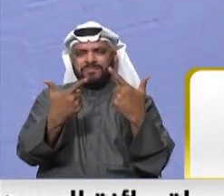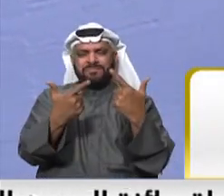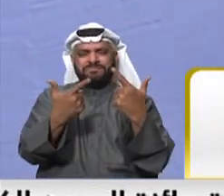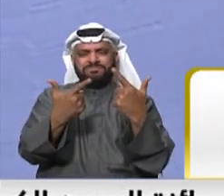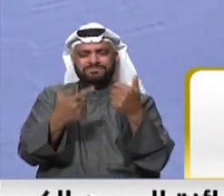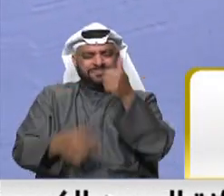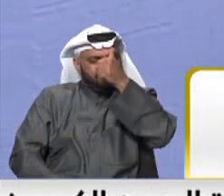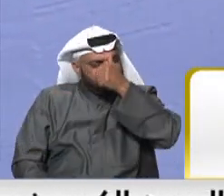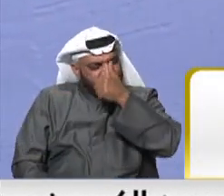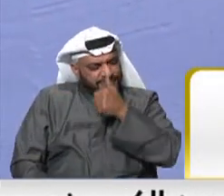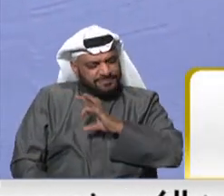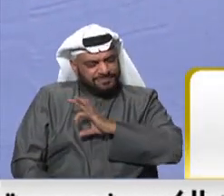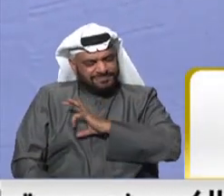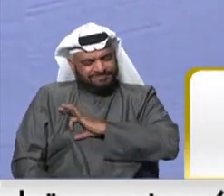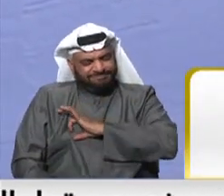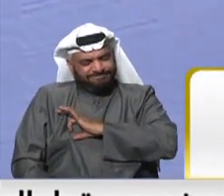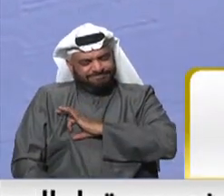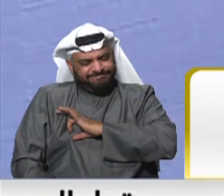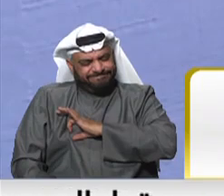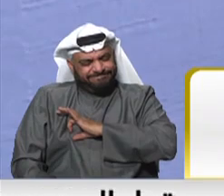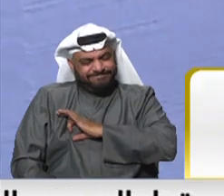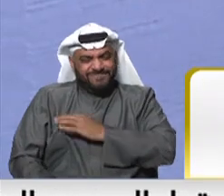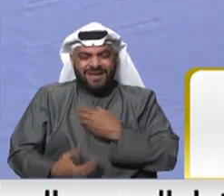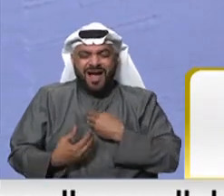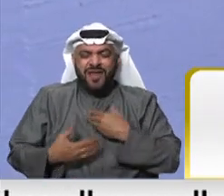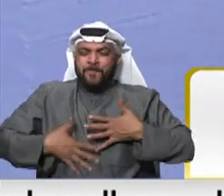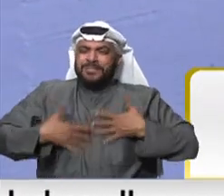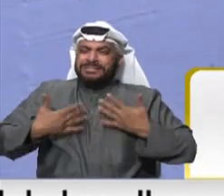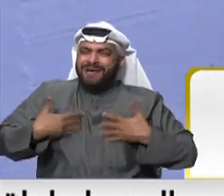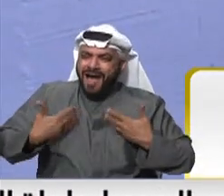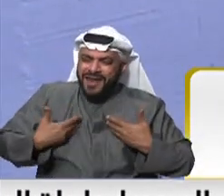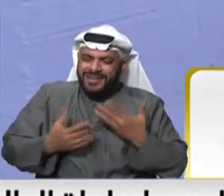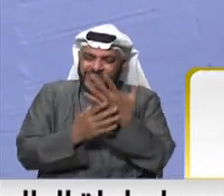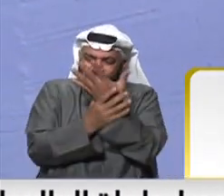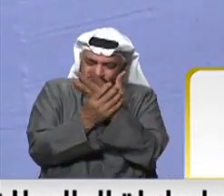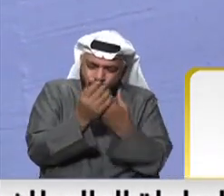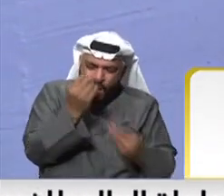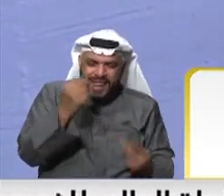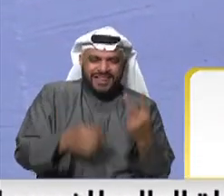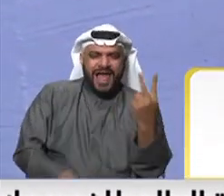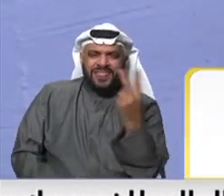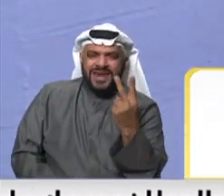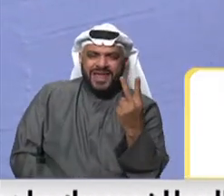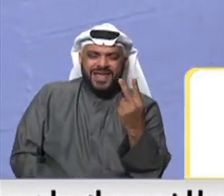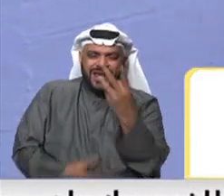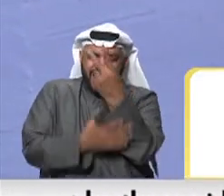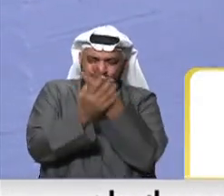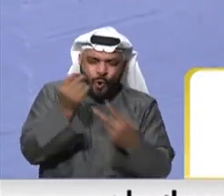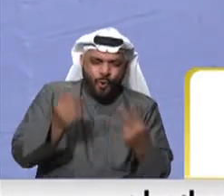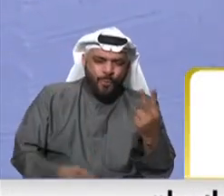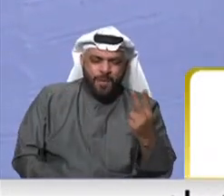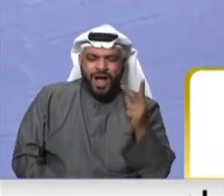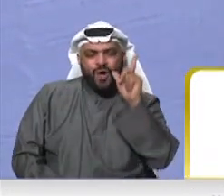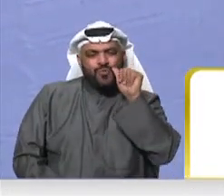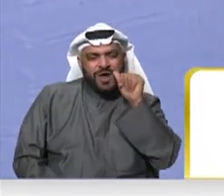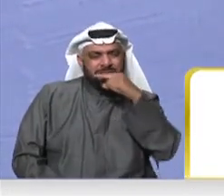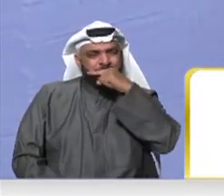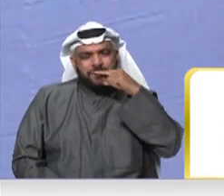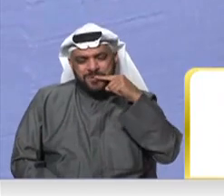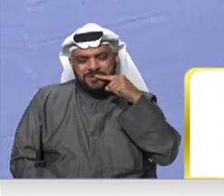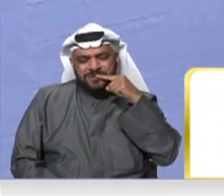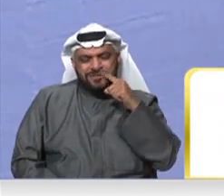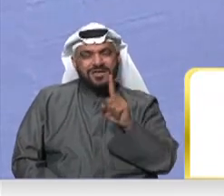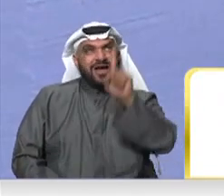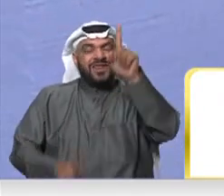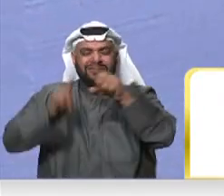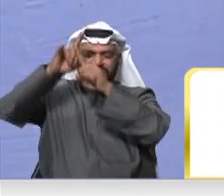ولدت، كنت مجهزة لهم أواعي، عملت لهم كل حاجة، بسرعة مش بعتش منهم أنا،